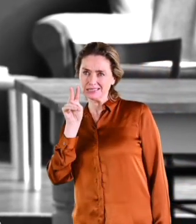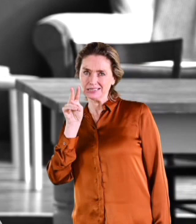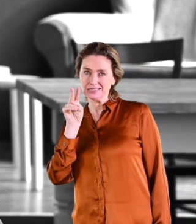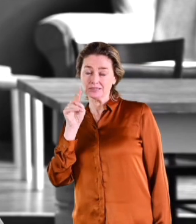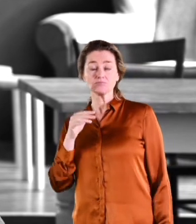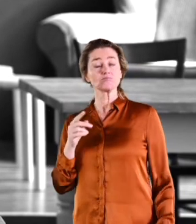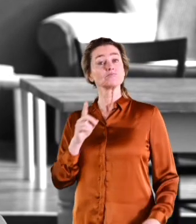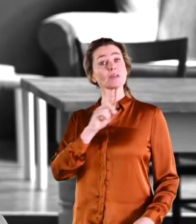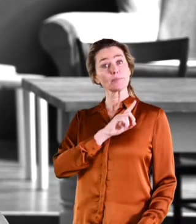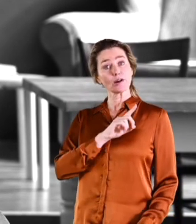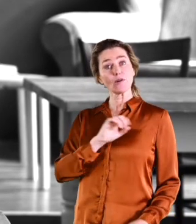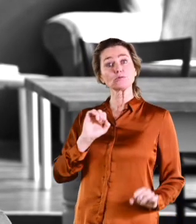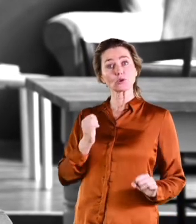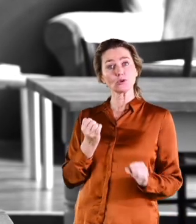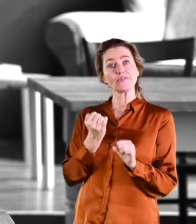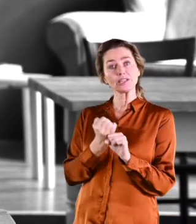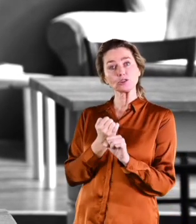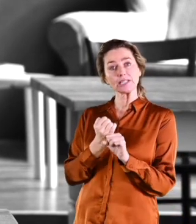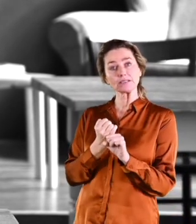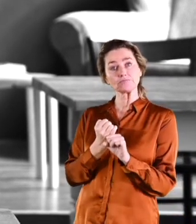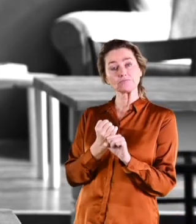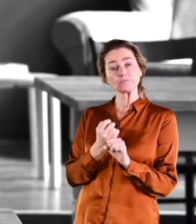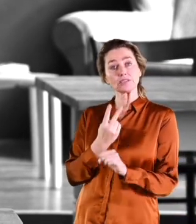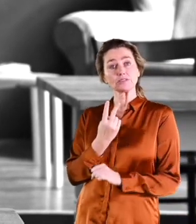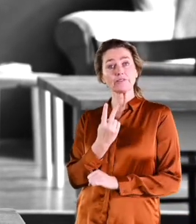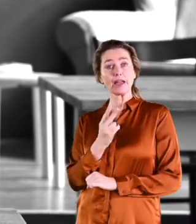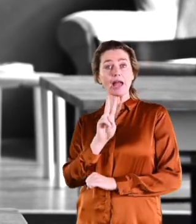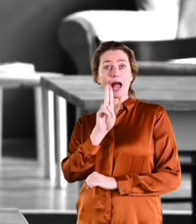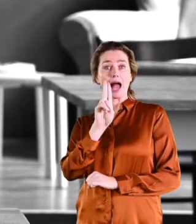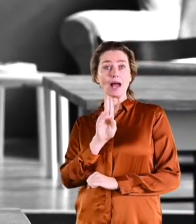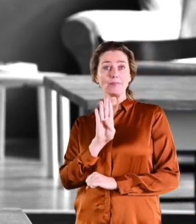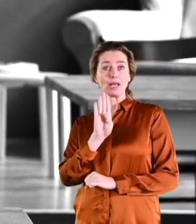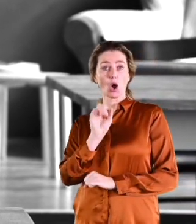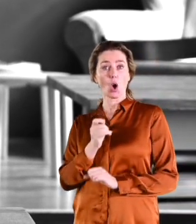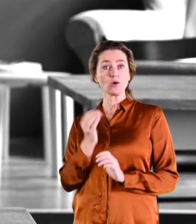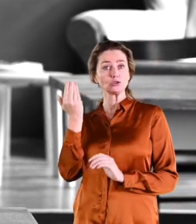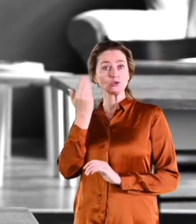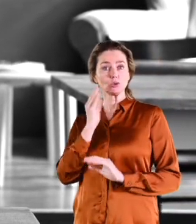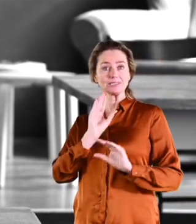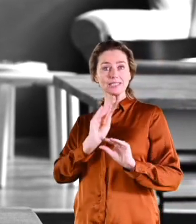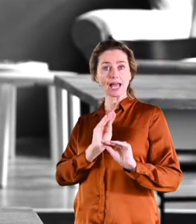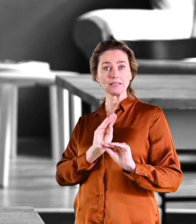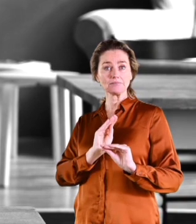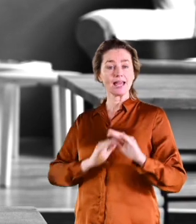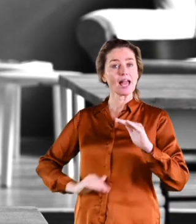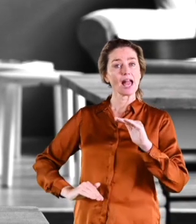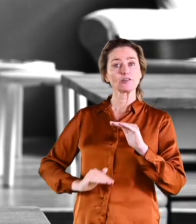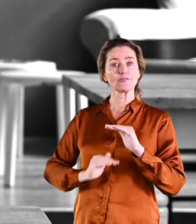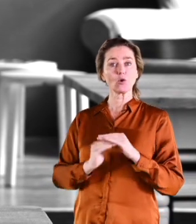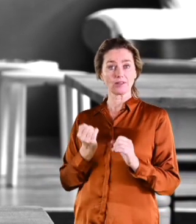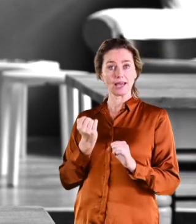kunnen functioneren, 2 hbo-studies gedaan en een fulltime baan.